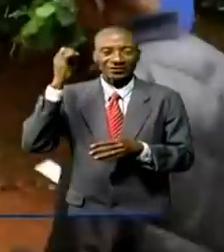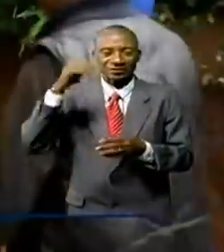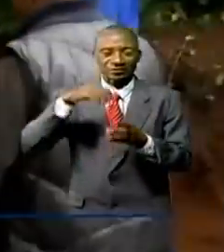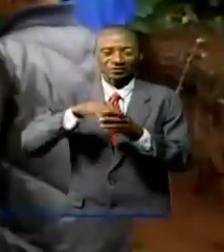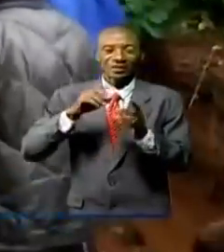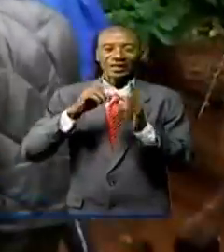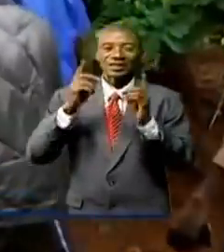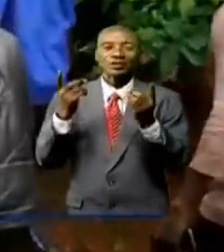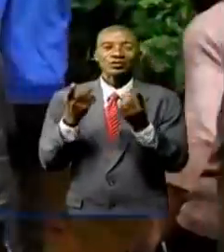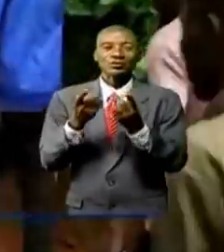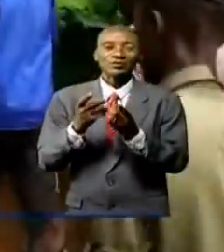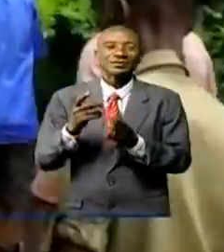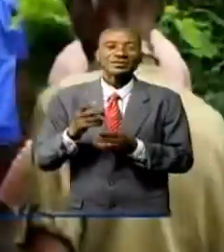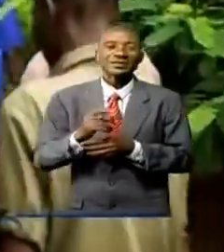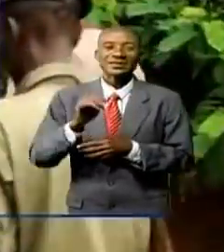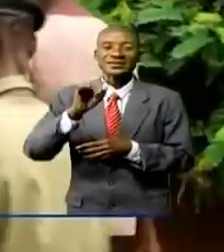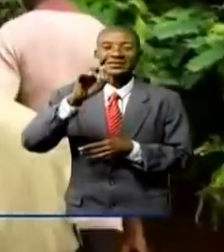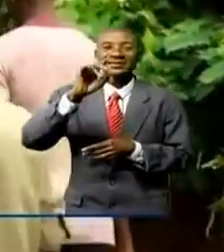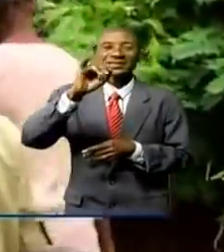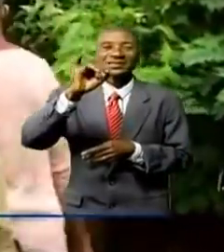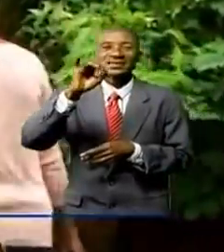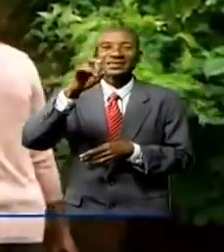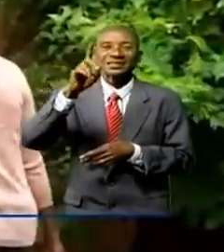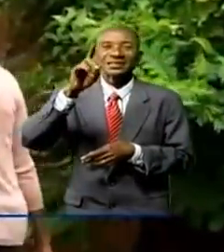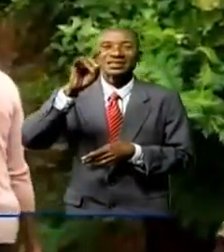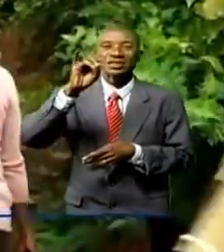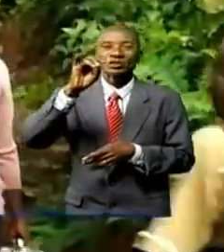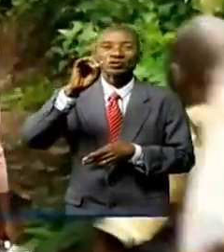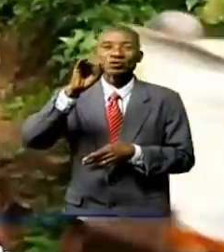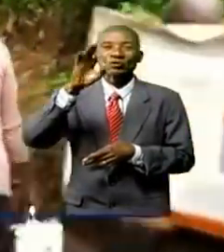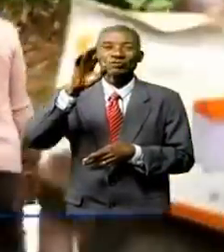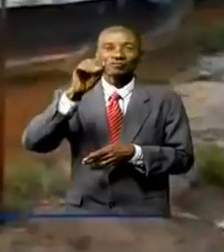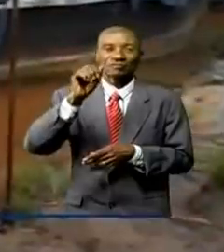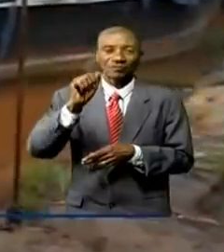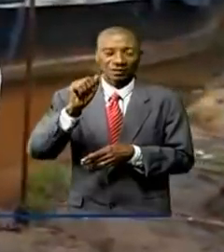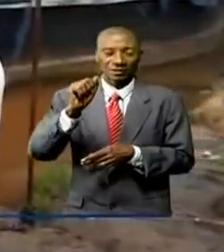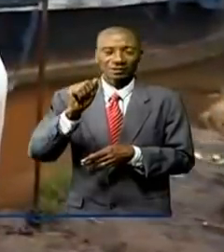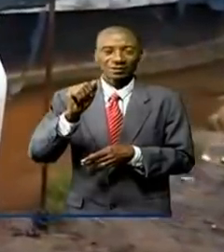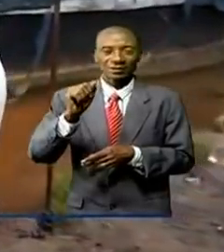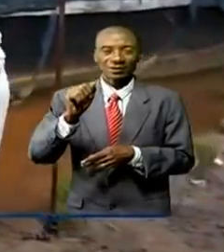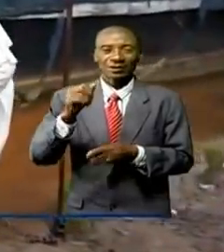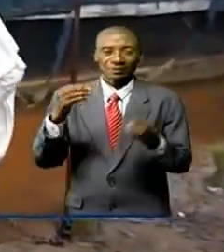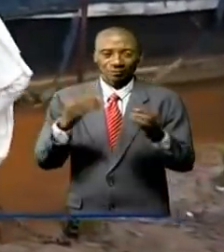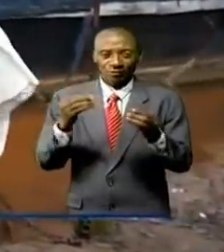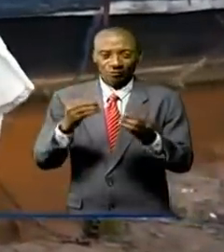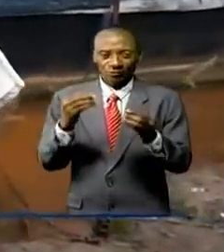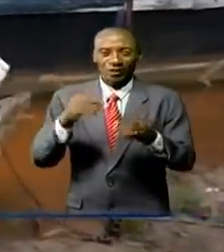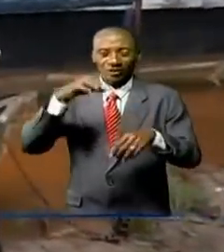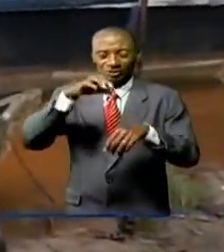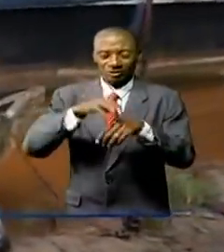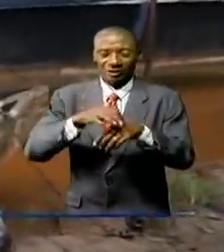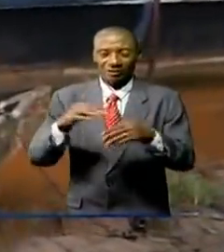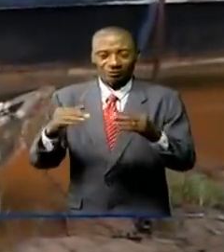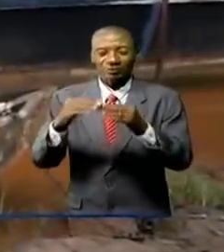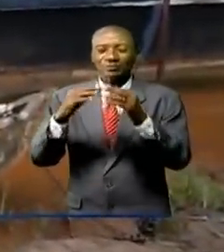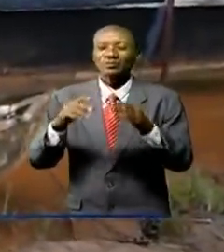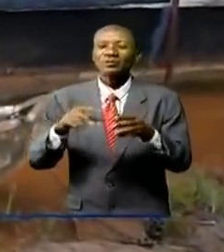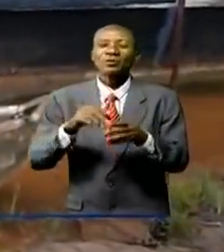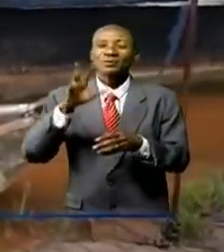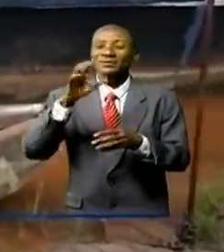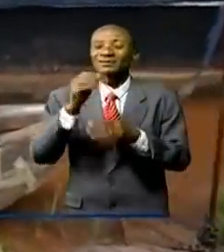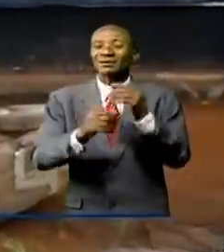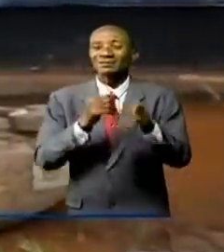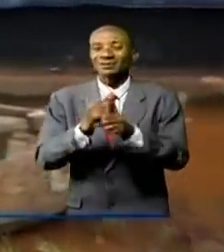coïncide avec les centenaires de la paroisse Merdi Pamou. Monseigneur José Moko Ekanga, vicaire épiscopal ainsi que